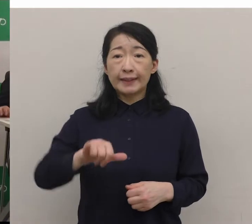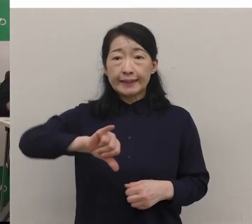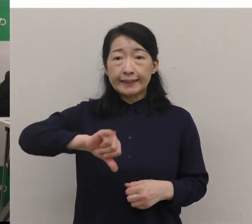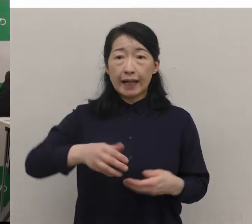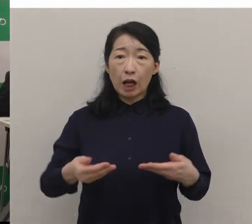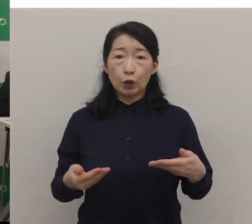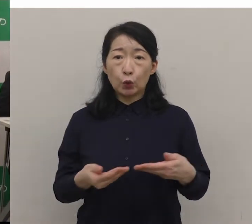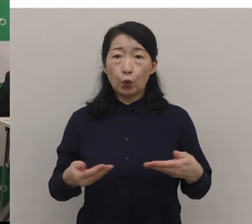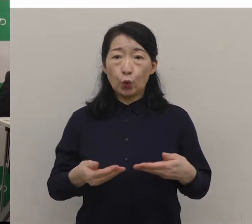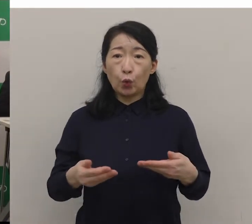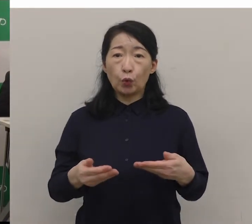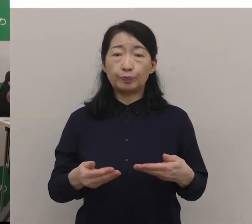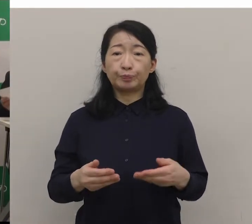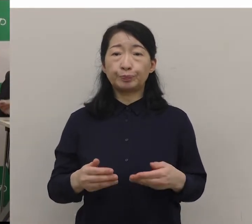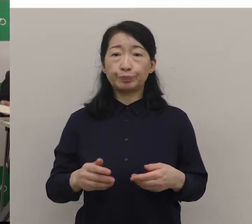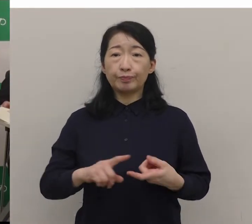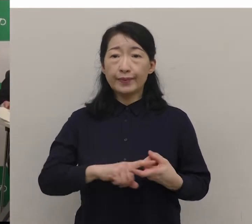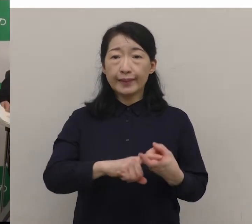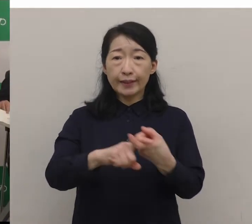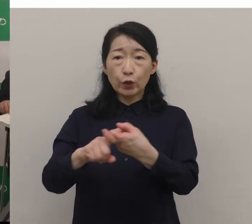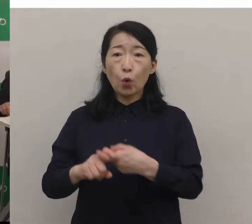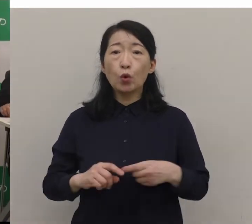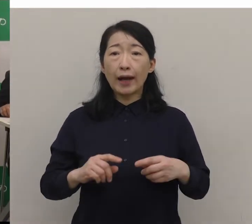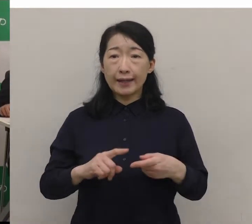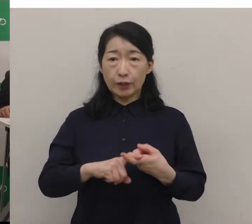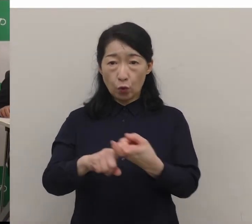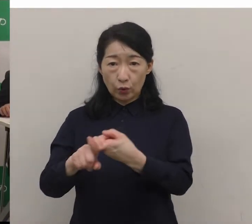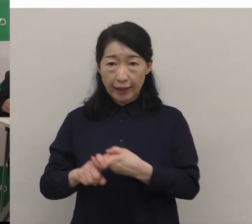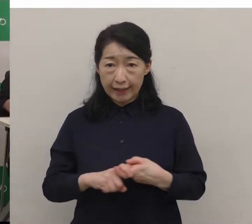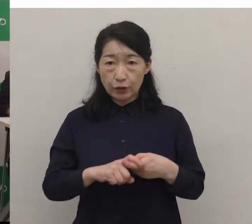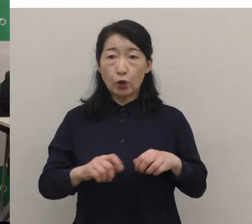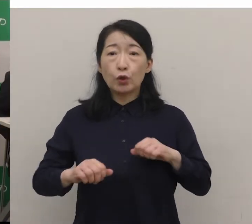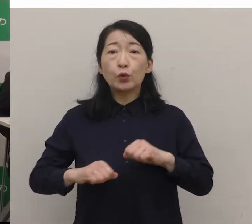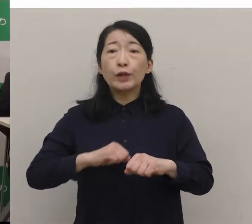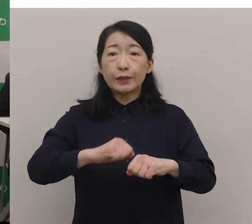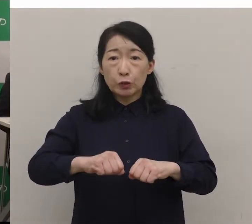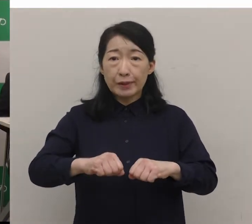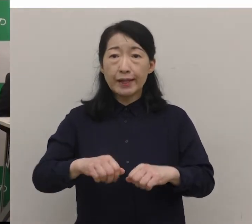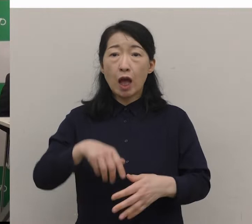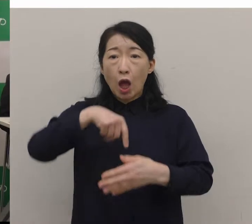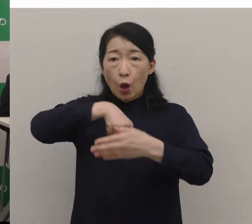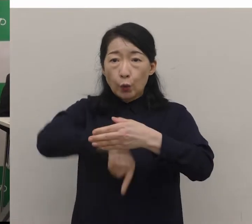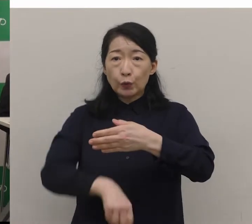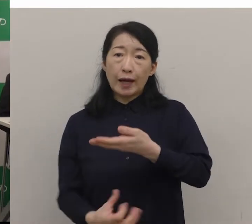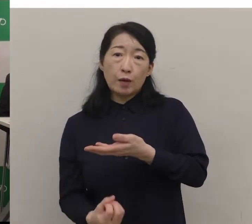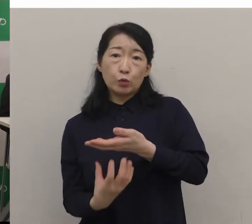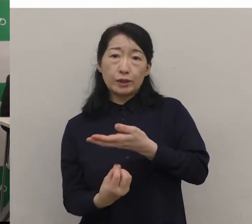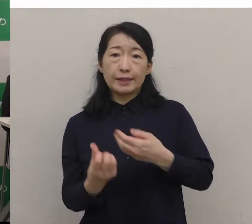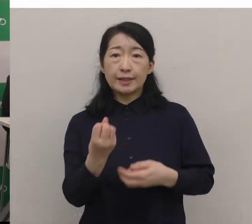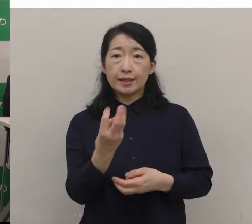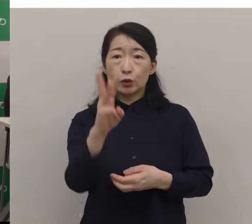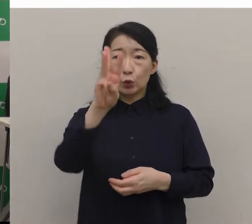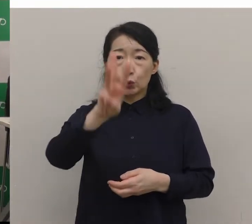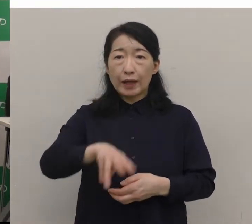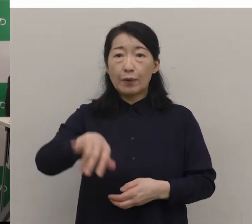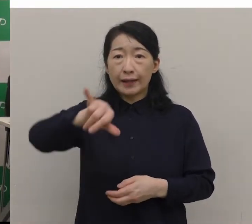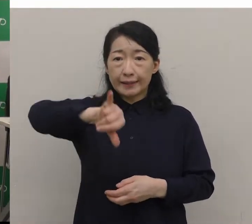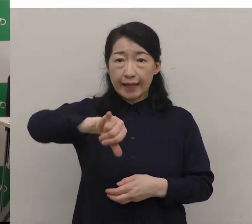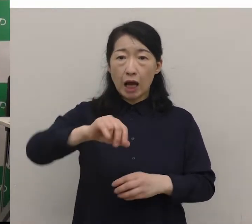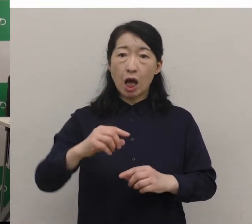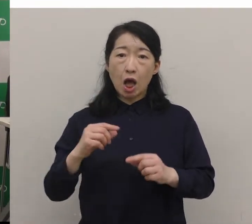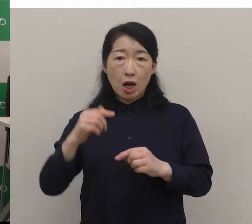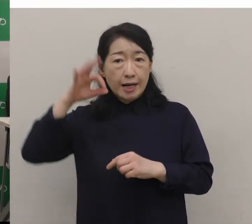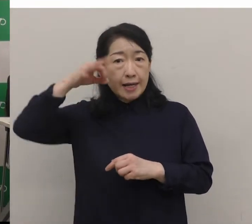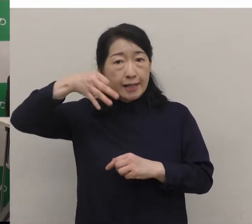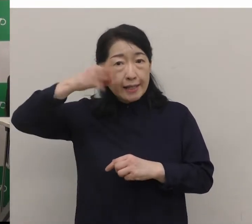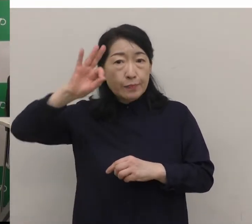茶業振興課、それから茶業協会による取り組み、深蒸し菊川茶リブランディング